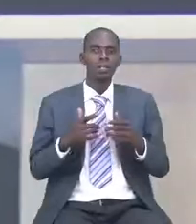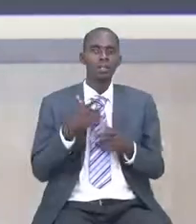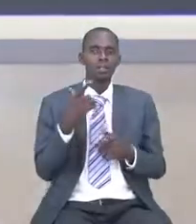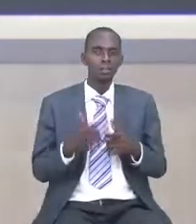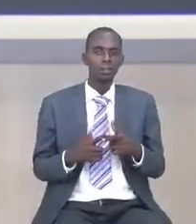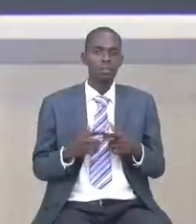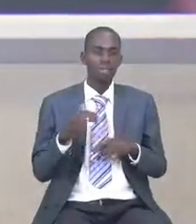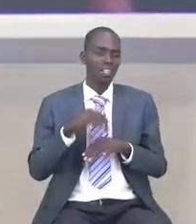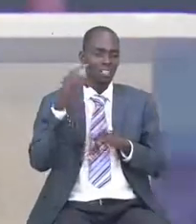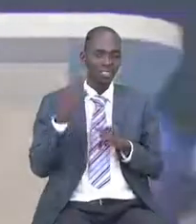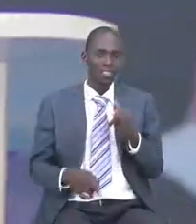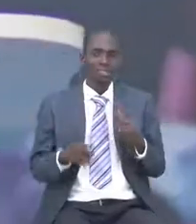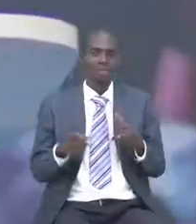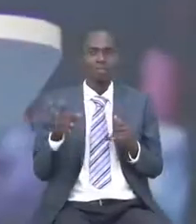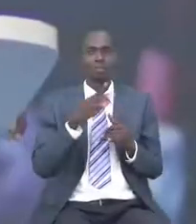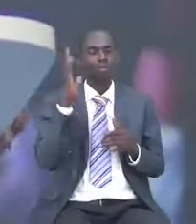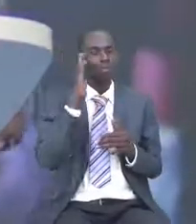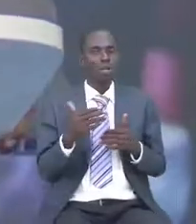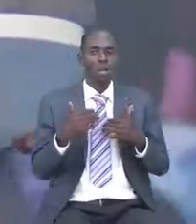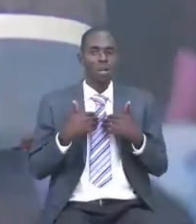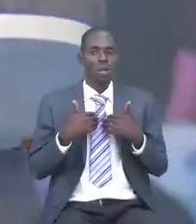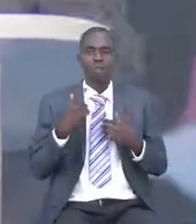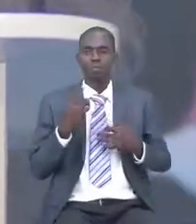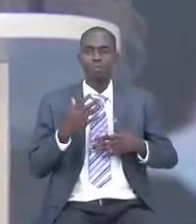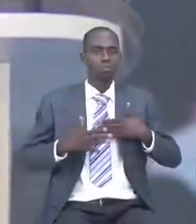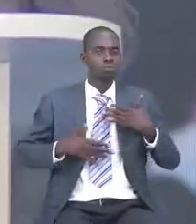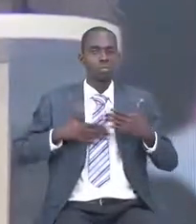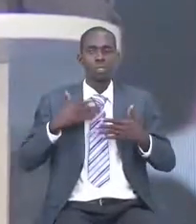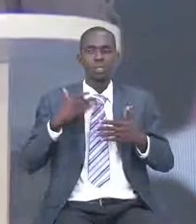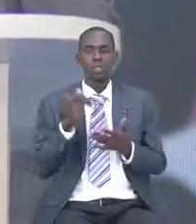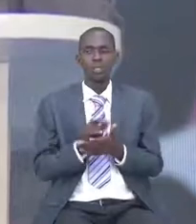vie, tout au long de ta vie. Et à la fin,